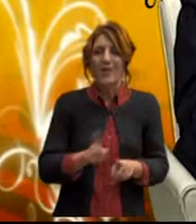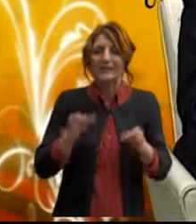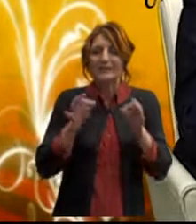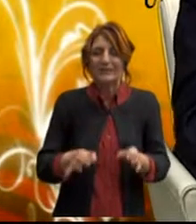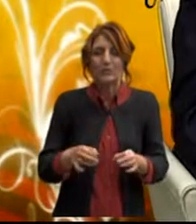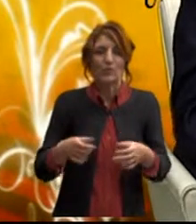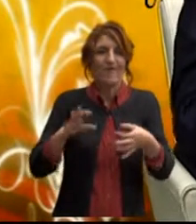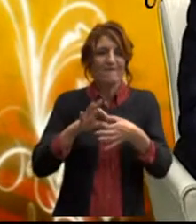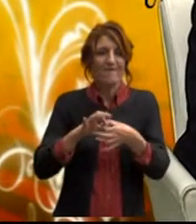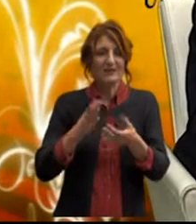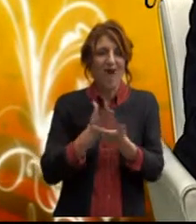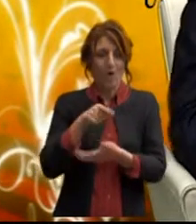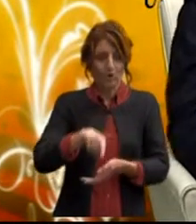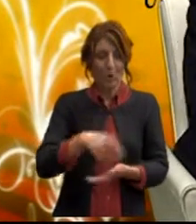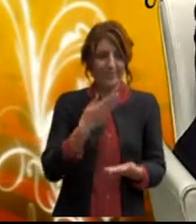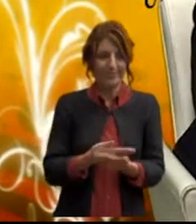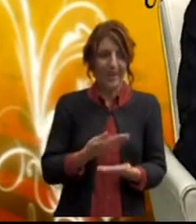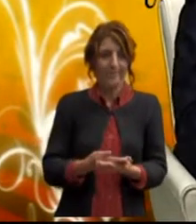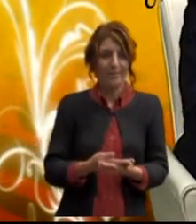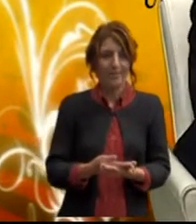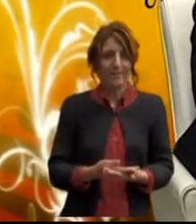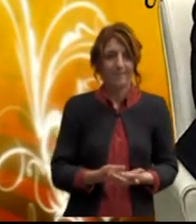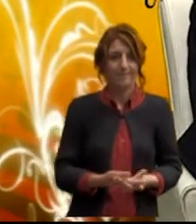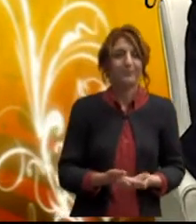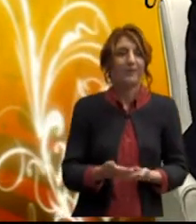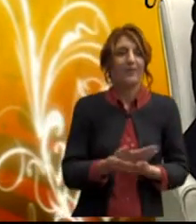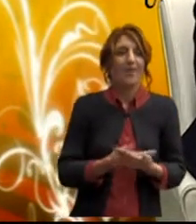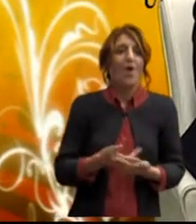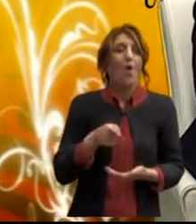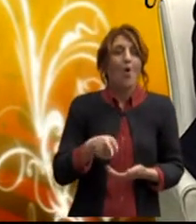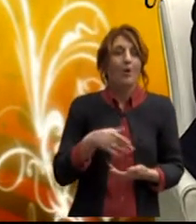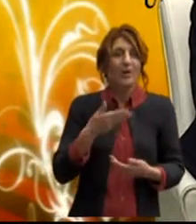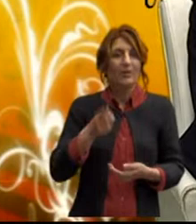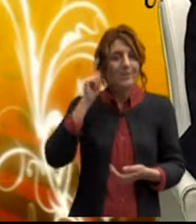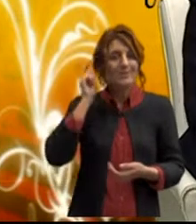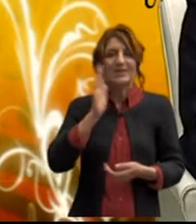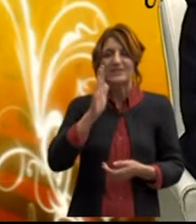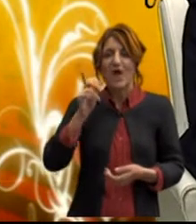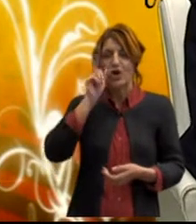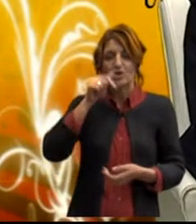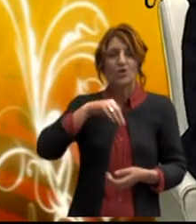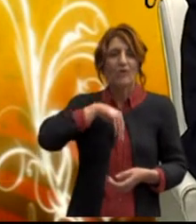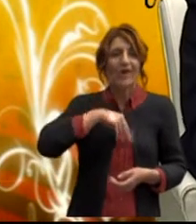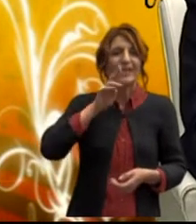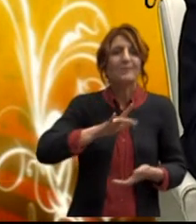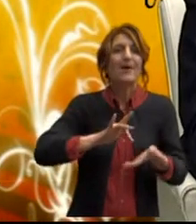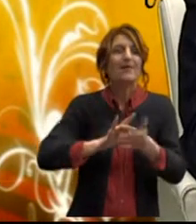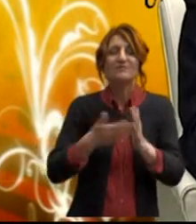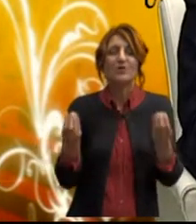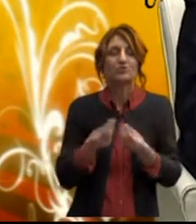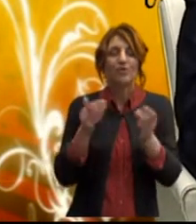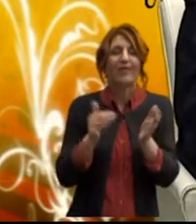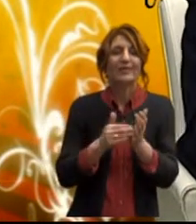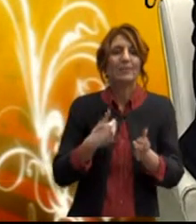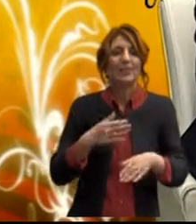zapravo temelj. I zato bih ja ovdje naglasio, dakle, ona misao svaki čovjek u sebi ima sve ono što mu je potrebno da se